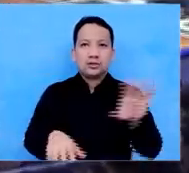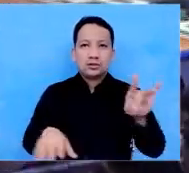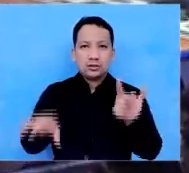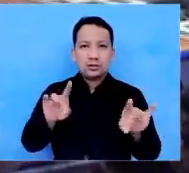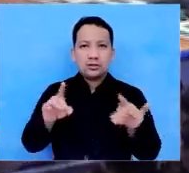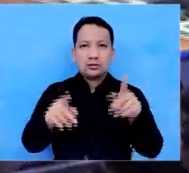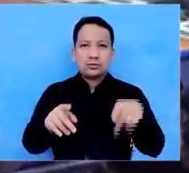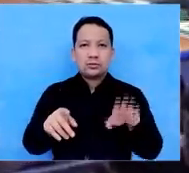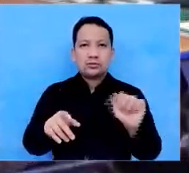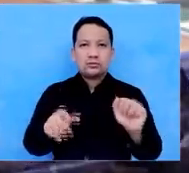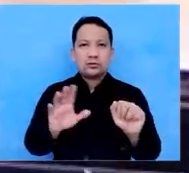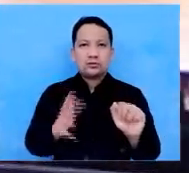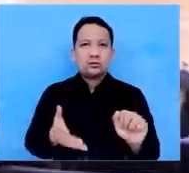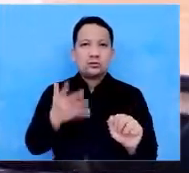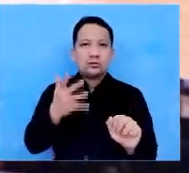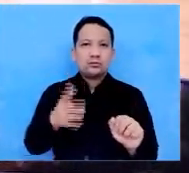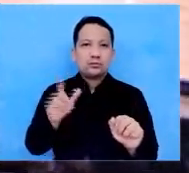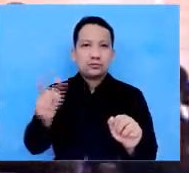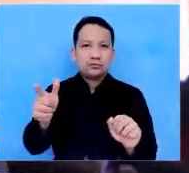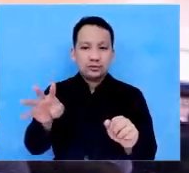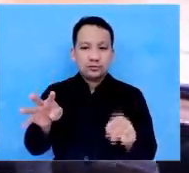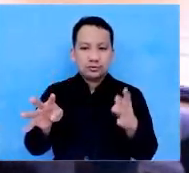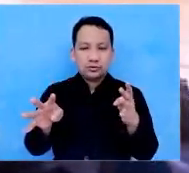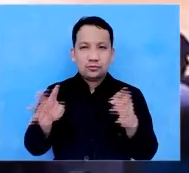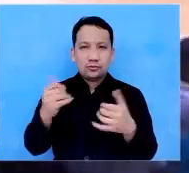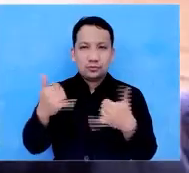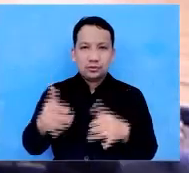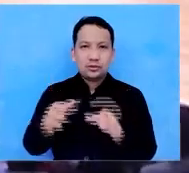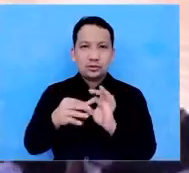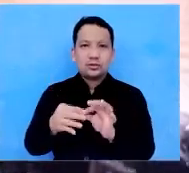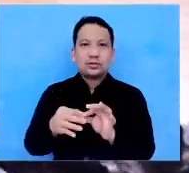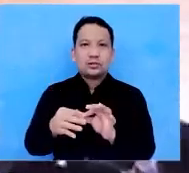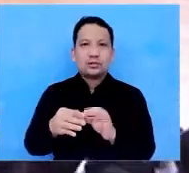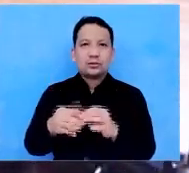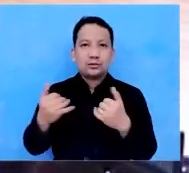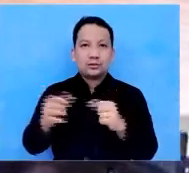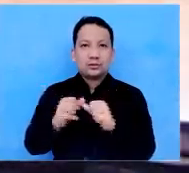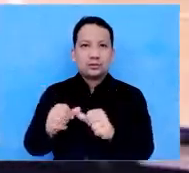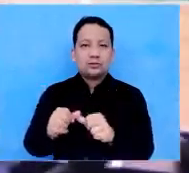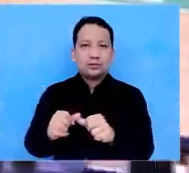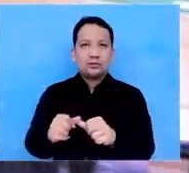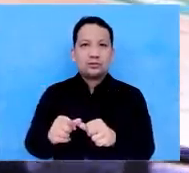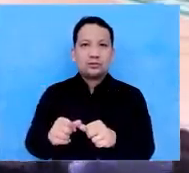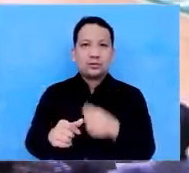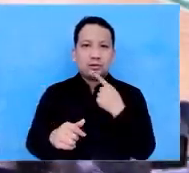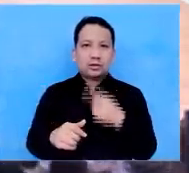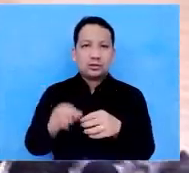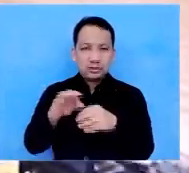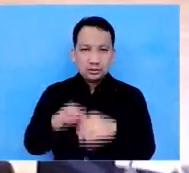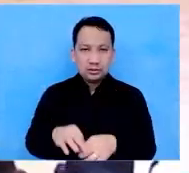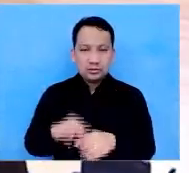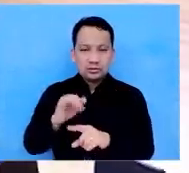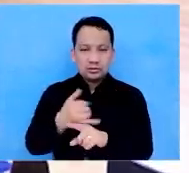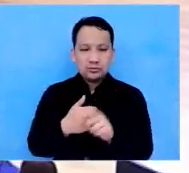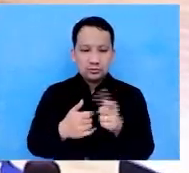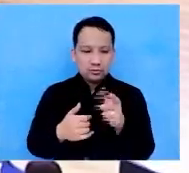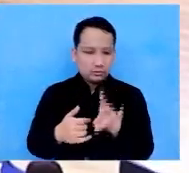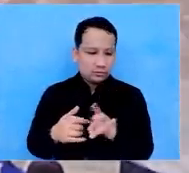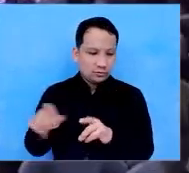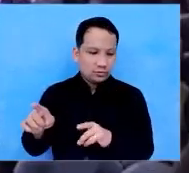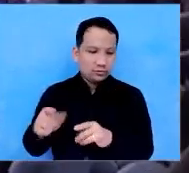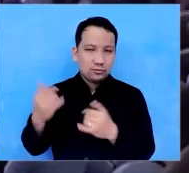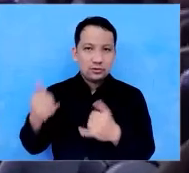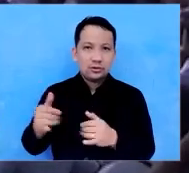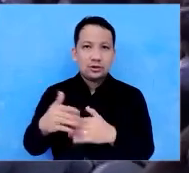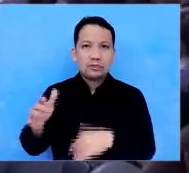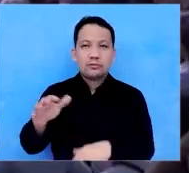PBA ang fans ng 24 na player na lalaro sa All-Star Game. Magsisimula ang botohan sa January 25 at matatapos